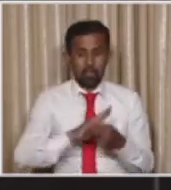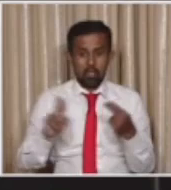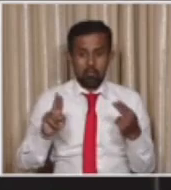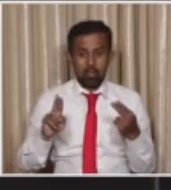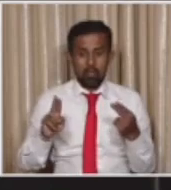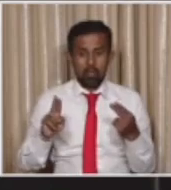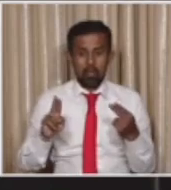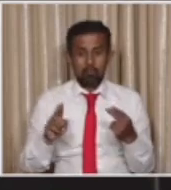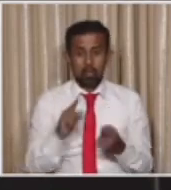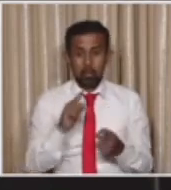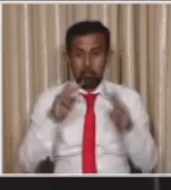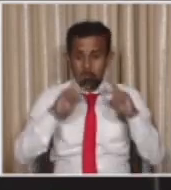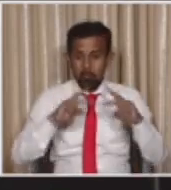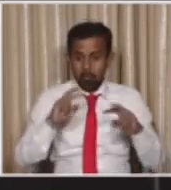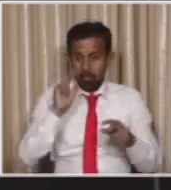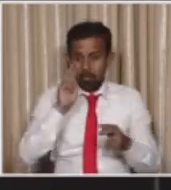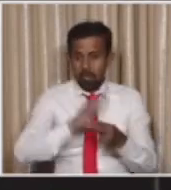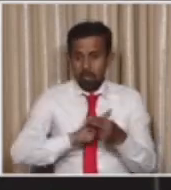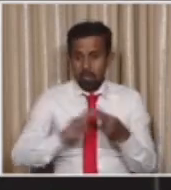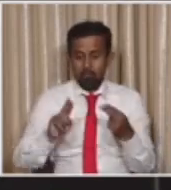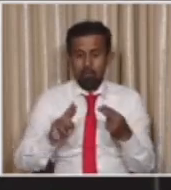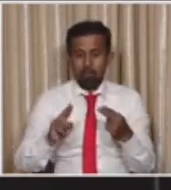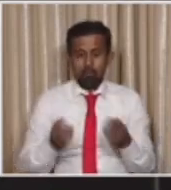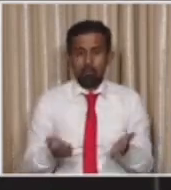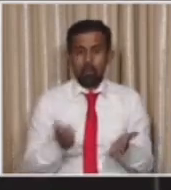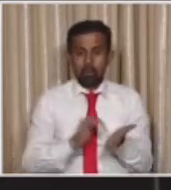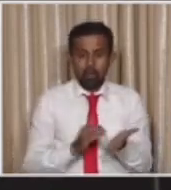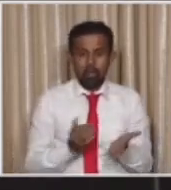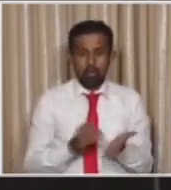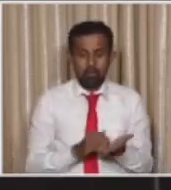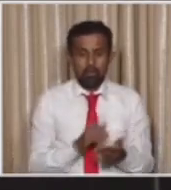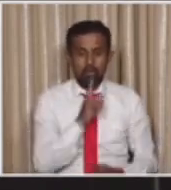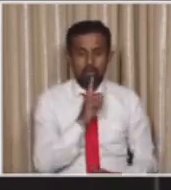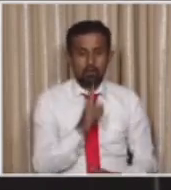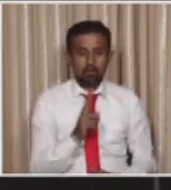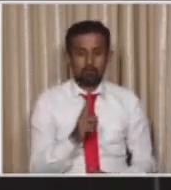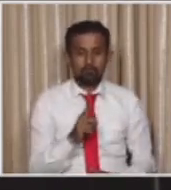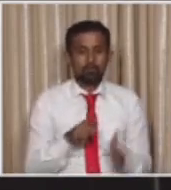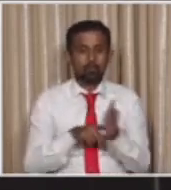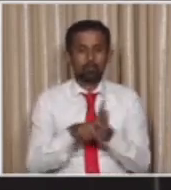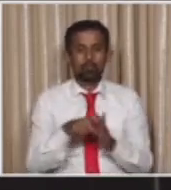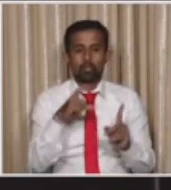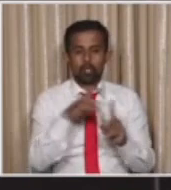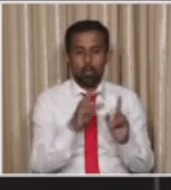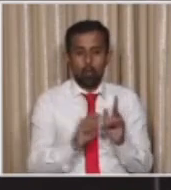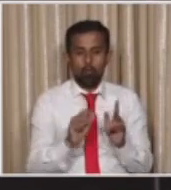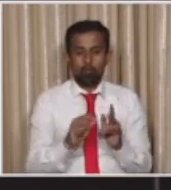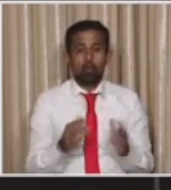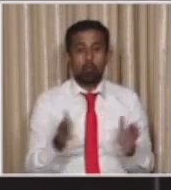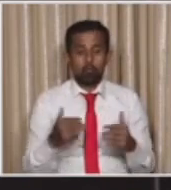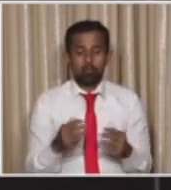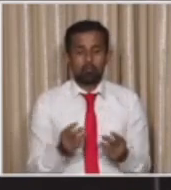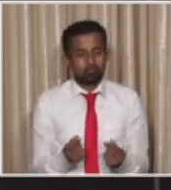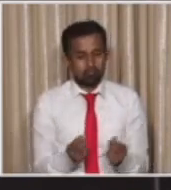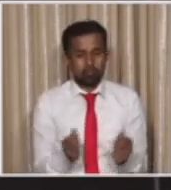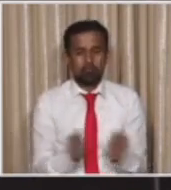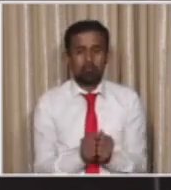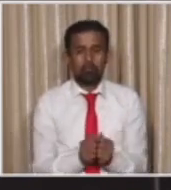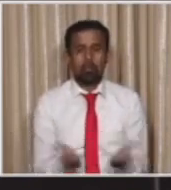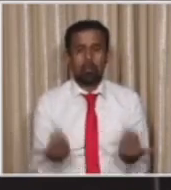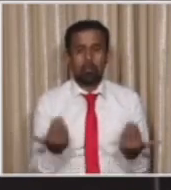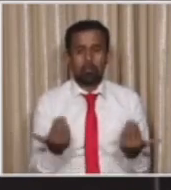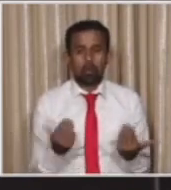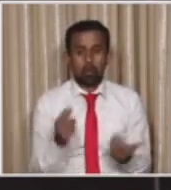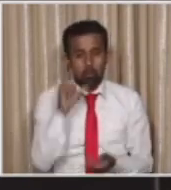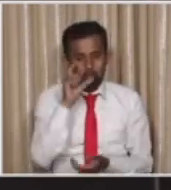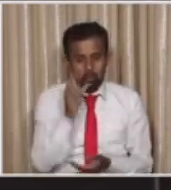ඒක පරීක්ෂා කරන්න එපා කියන එකත් මම නැවත නැවතත් කියා සිටිනවා. ඉතින් පුරාවිද්‍යා දෙපාර්තමේන්තුව මීට වඩා කාර්යක්ෂම වෙන්න ඕනේ. ඒ